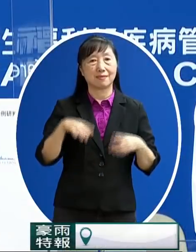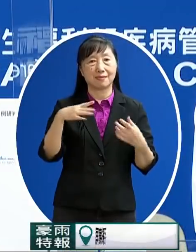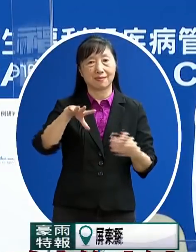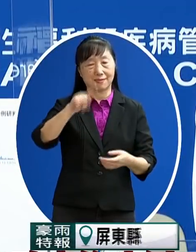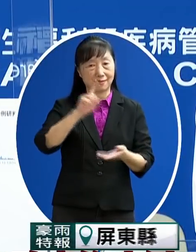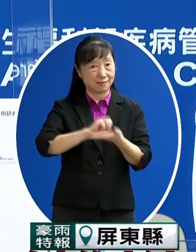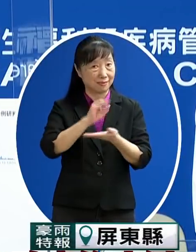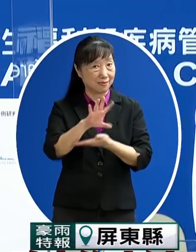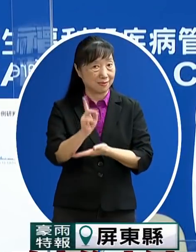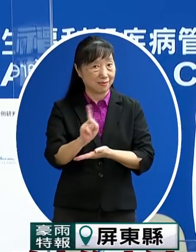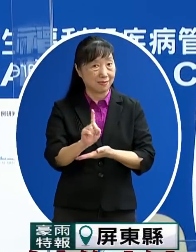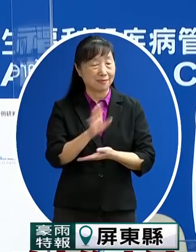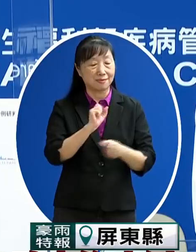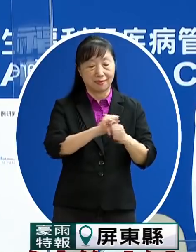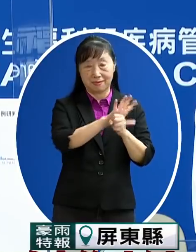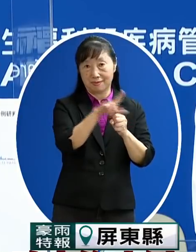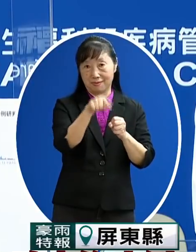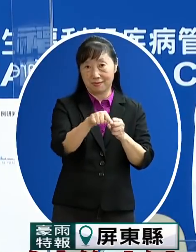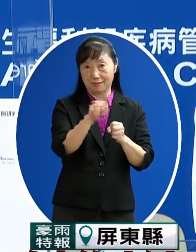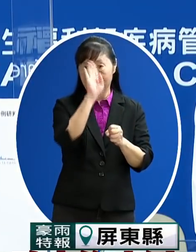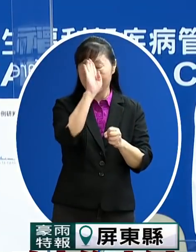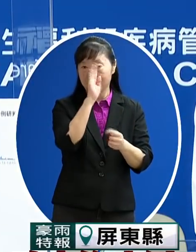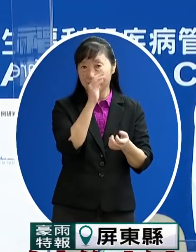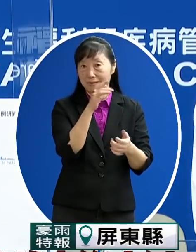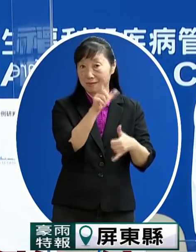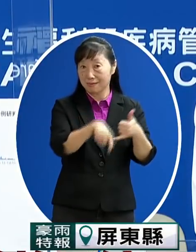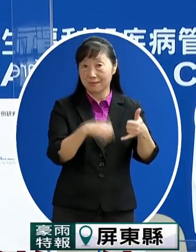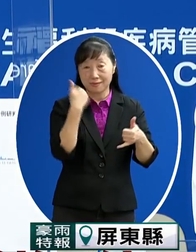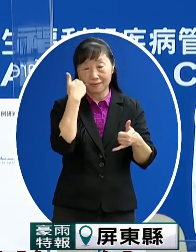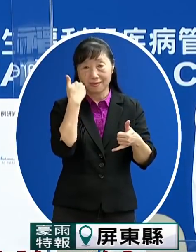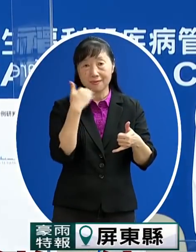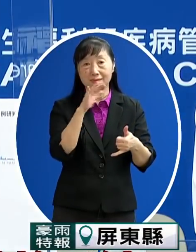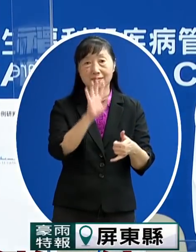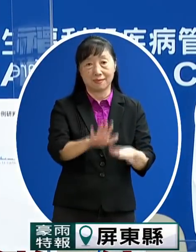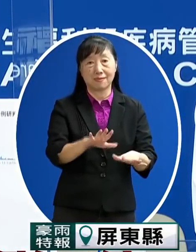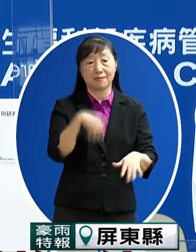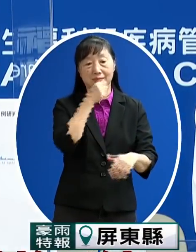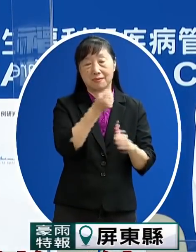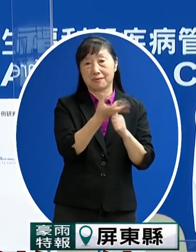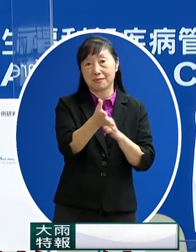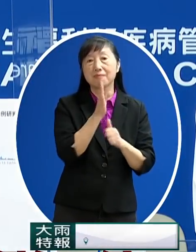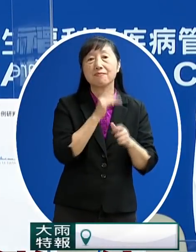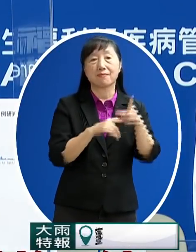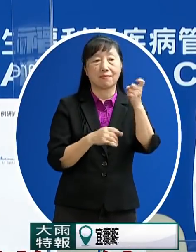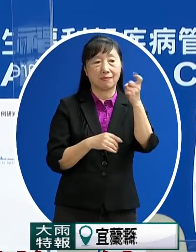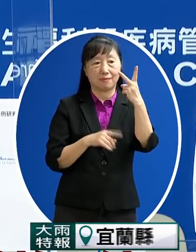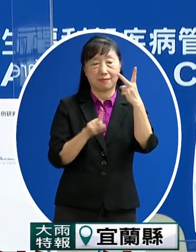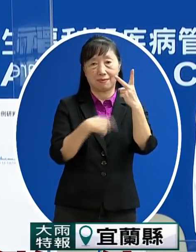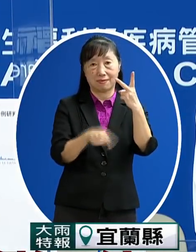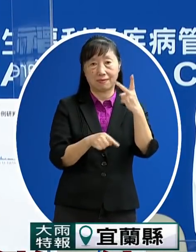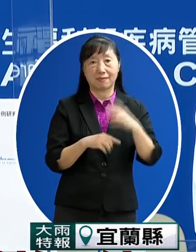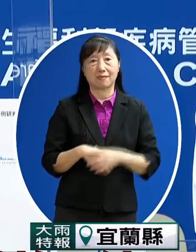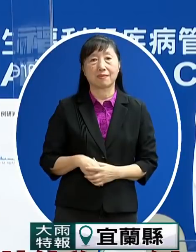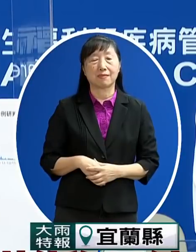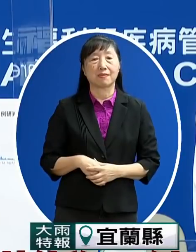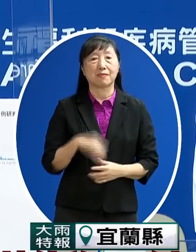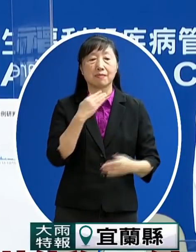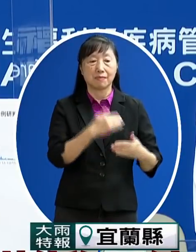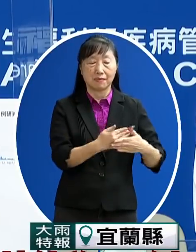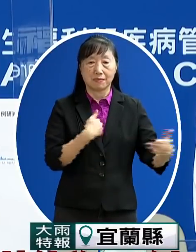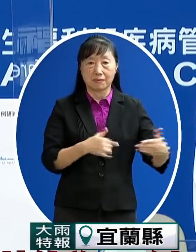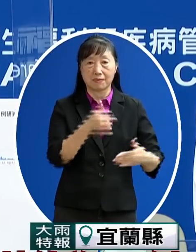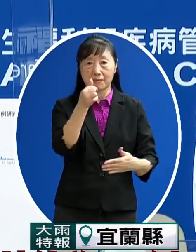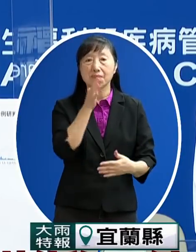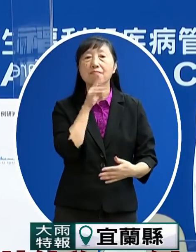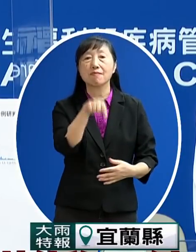大家报告哈 ，COVID-19 确定的病例。那我们今天有本土的病例有12例。那居隔阳